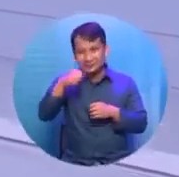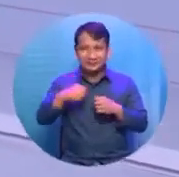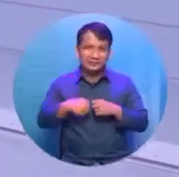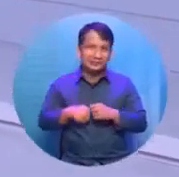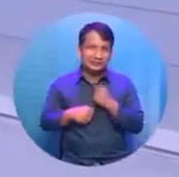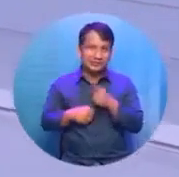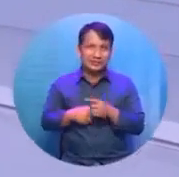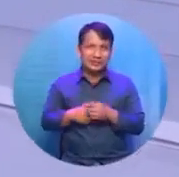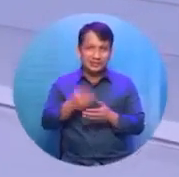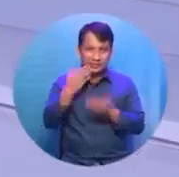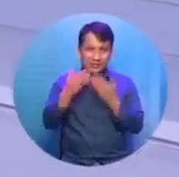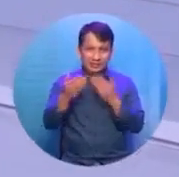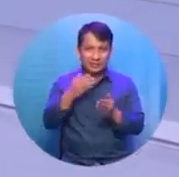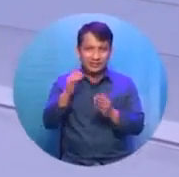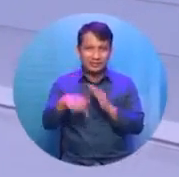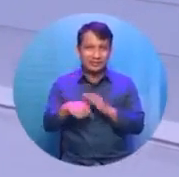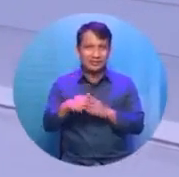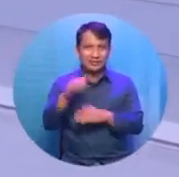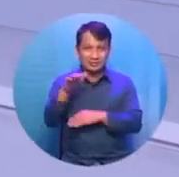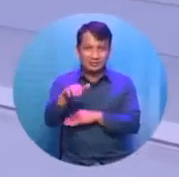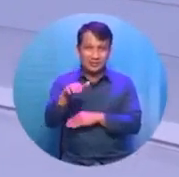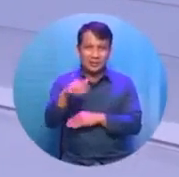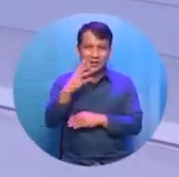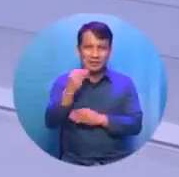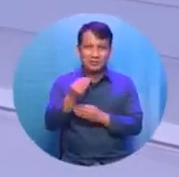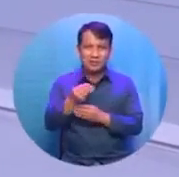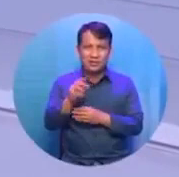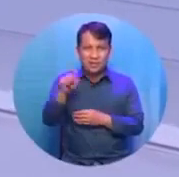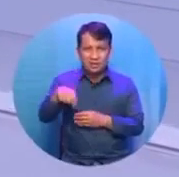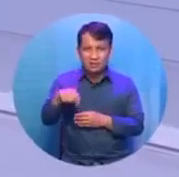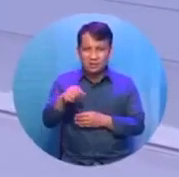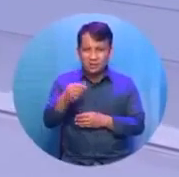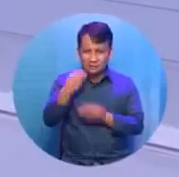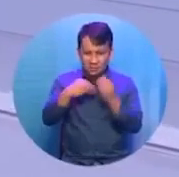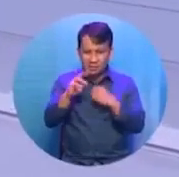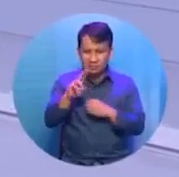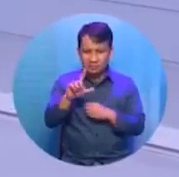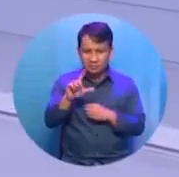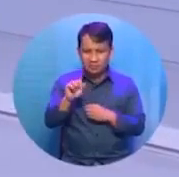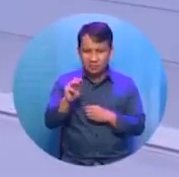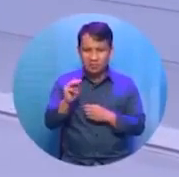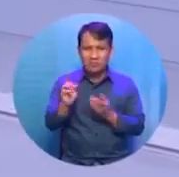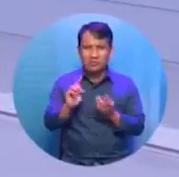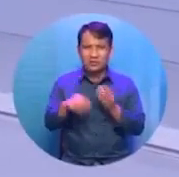Oh. Oo nga, mamaya ang kape. Pero ano bang ulam mo dapat? Anong plano ng ulam mo?